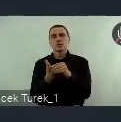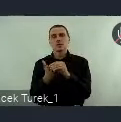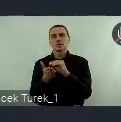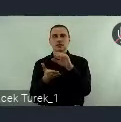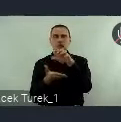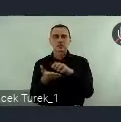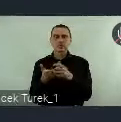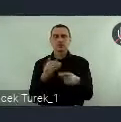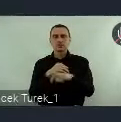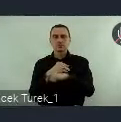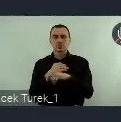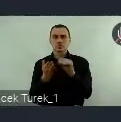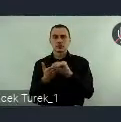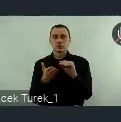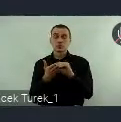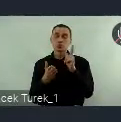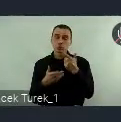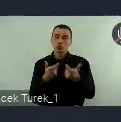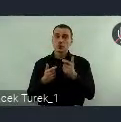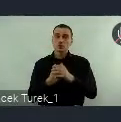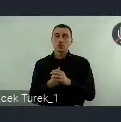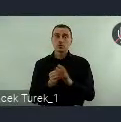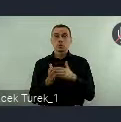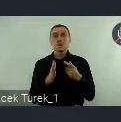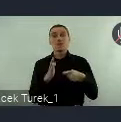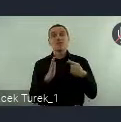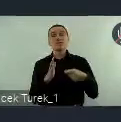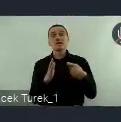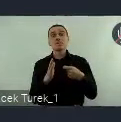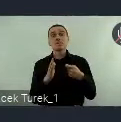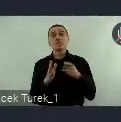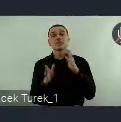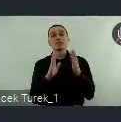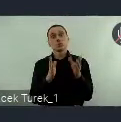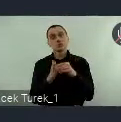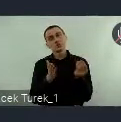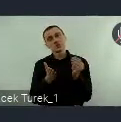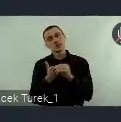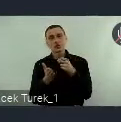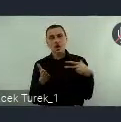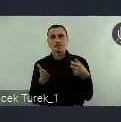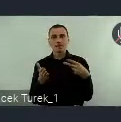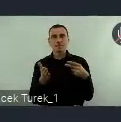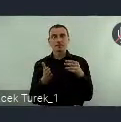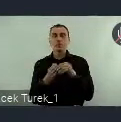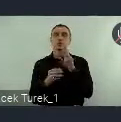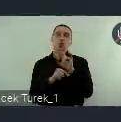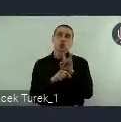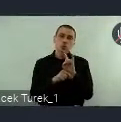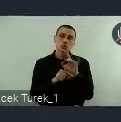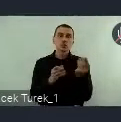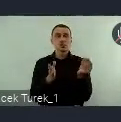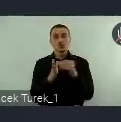do zdjęcia i Musicie to robić jeśli rzucacie film to możecie na Facebooku dodać napisy jeśli rzucacie film na YouTube macie możliwość dodawania napisów